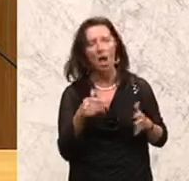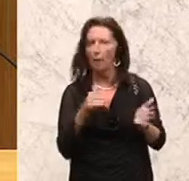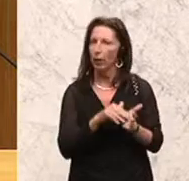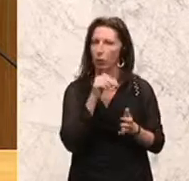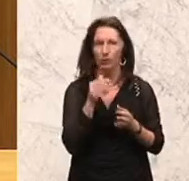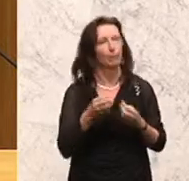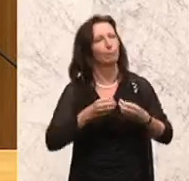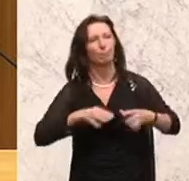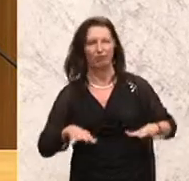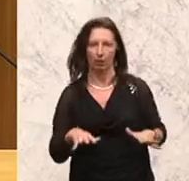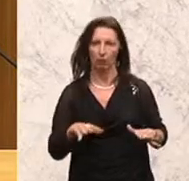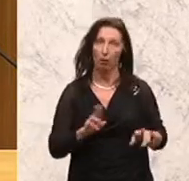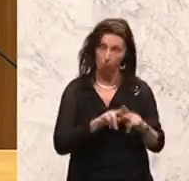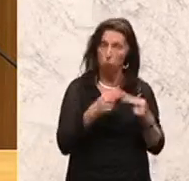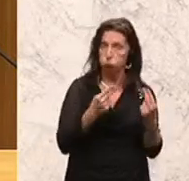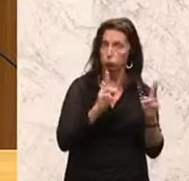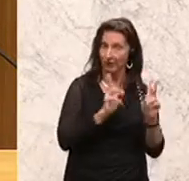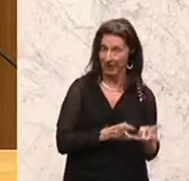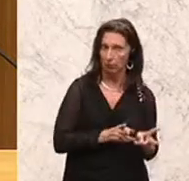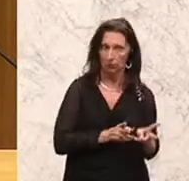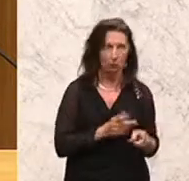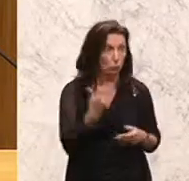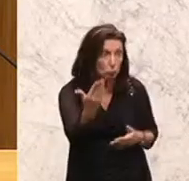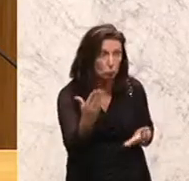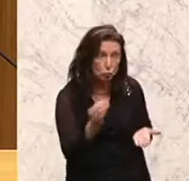Der Bund kann das durchführen. Nein, steht genauso drinnen.